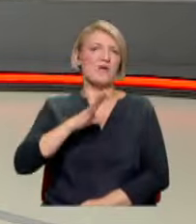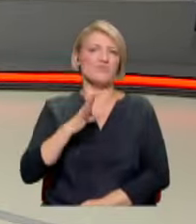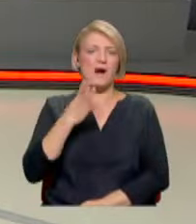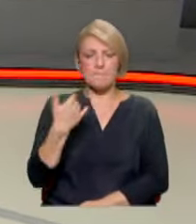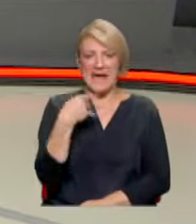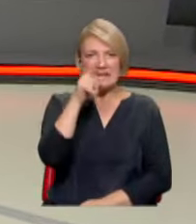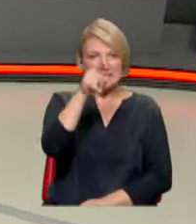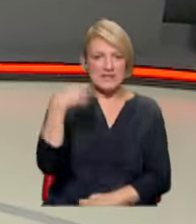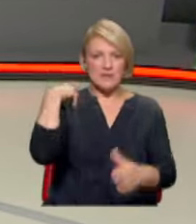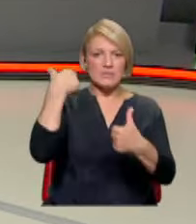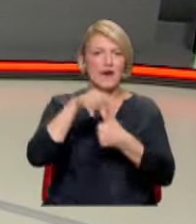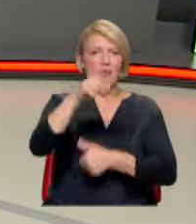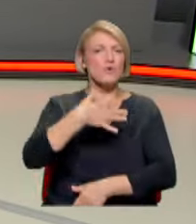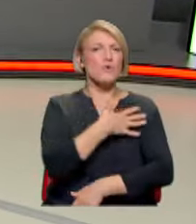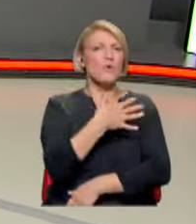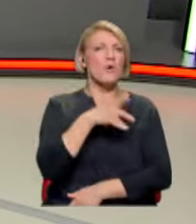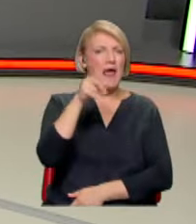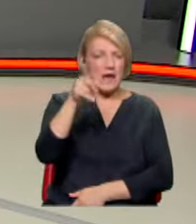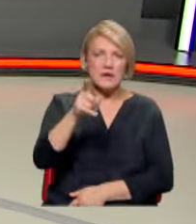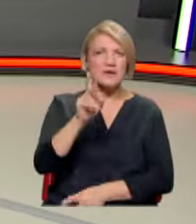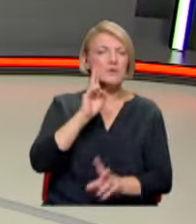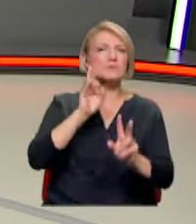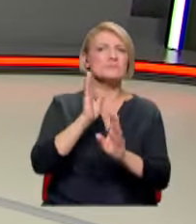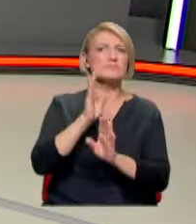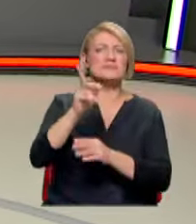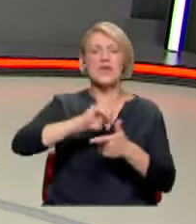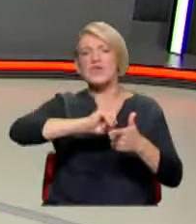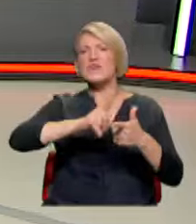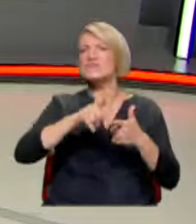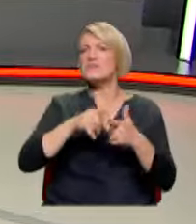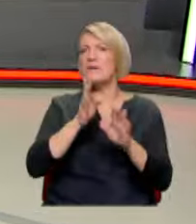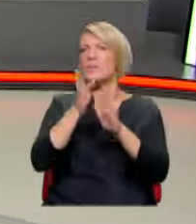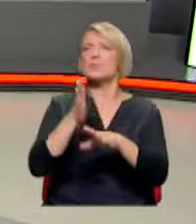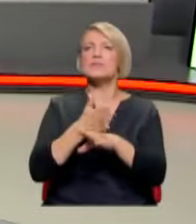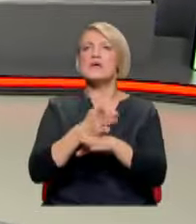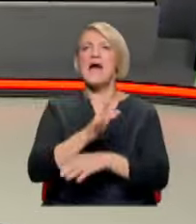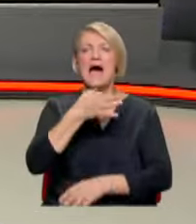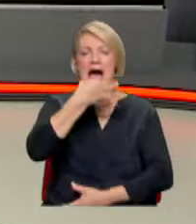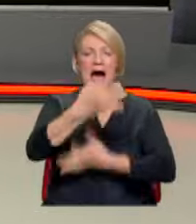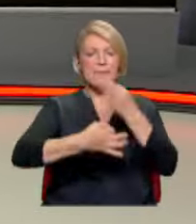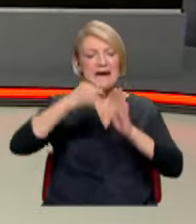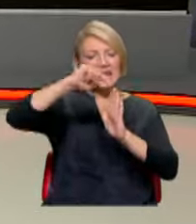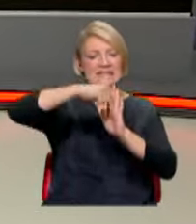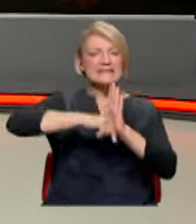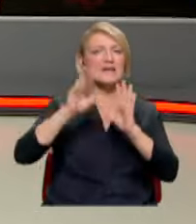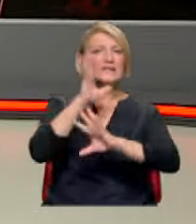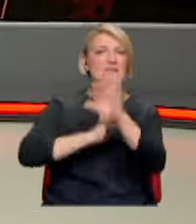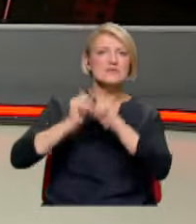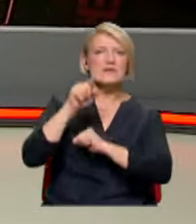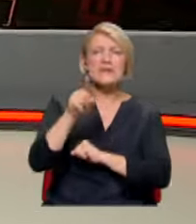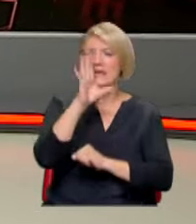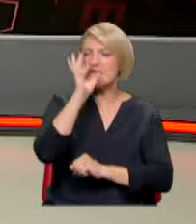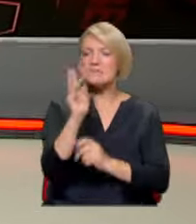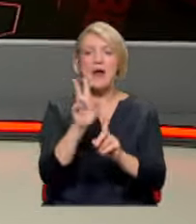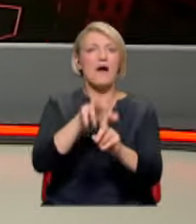Şimdi ben sizi tekrar o kurultay salonuna götüreceğim. Niye? İkinci kez gideceğiz. Çünkü haber detayda gizlidir efendim.